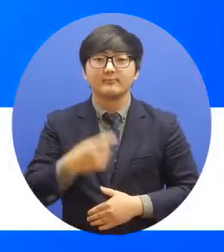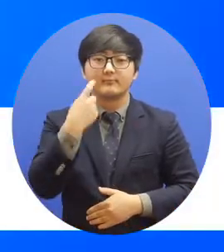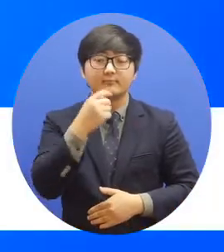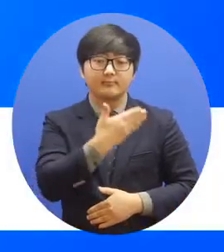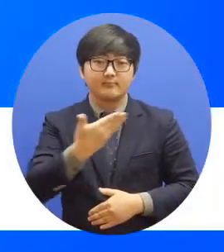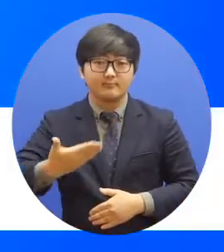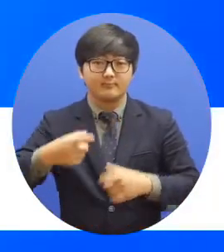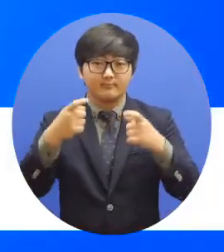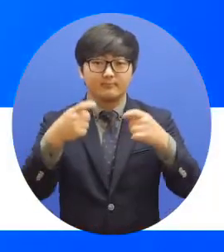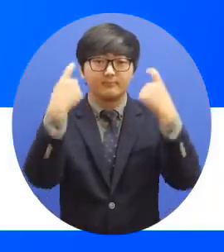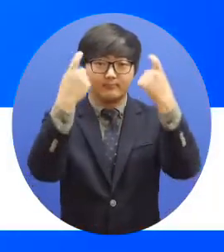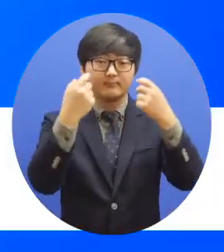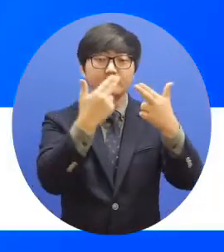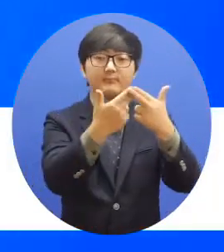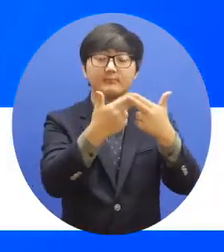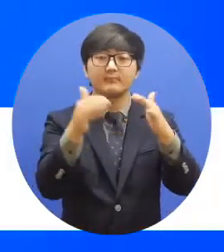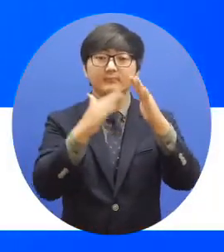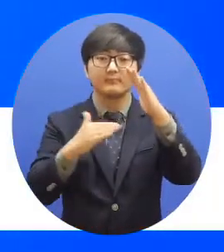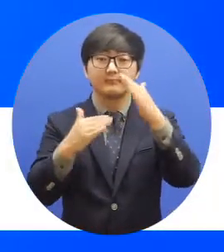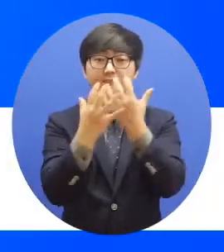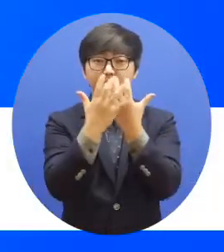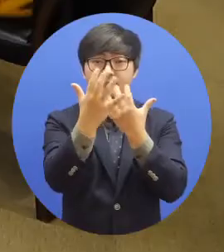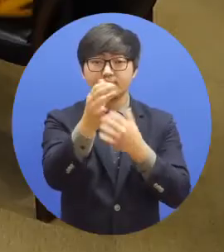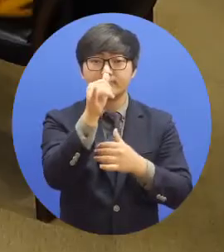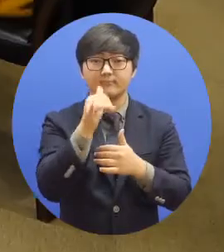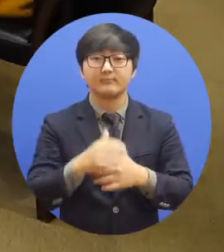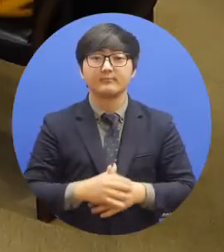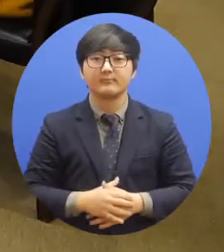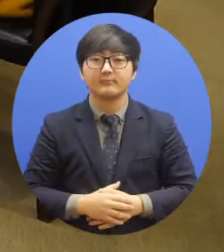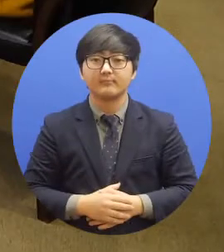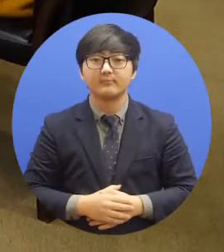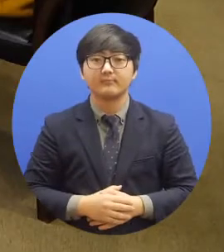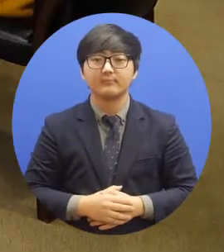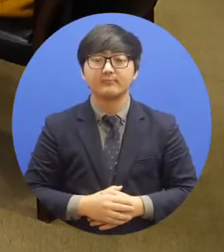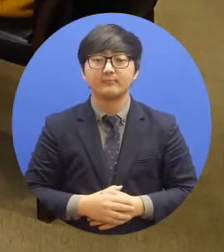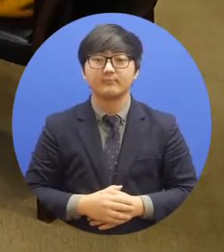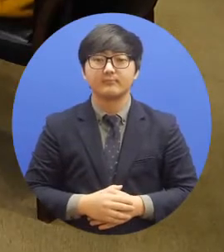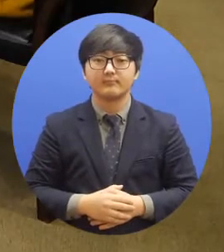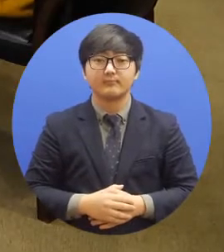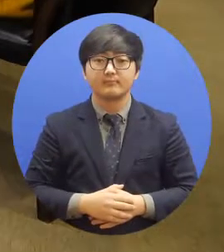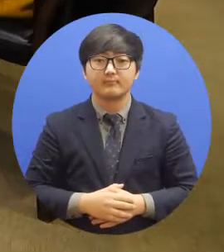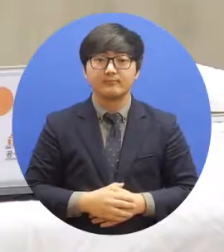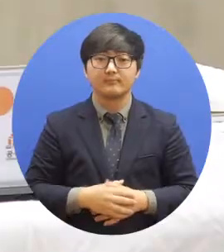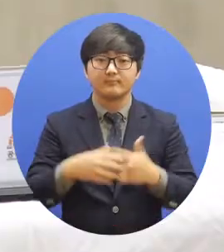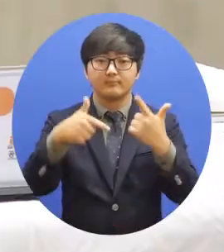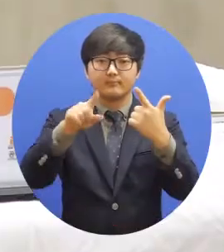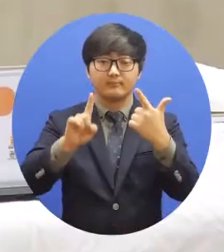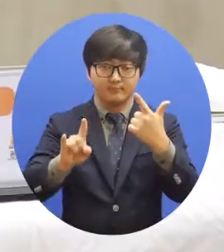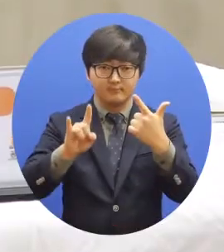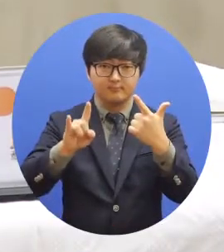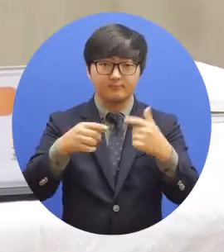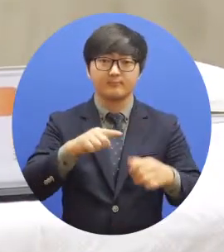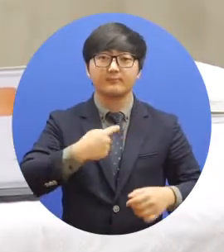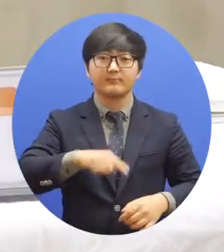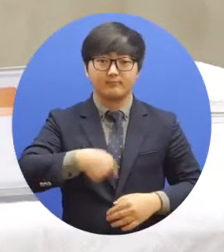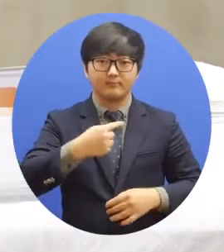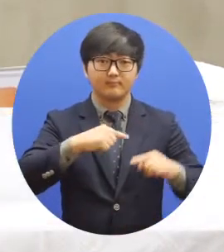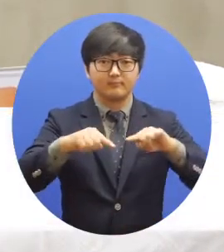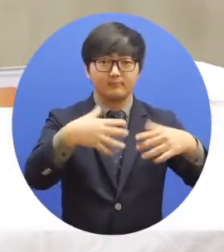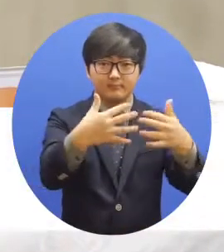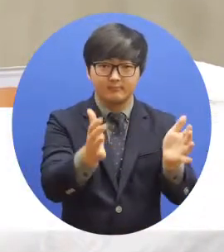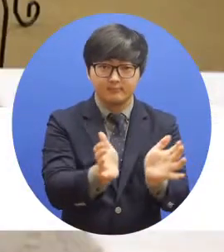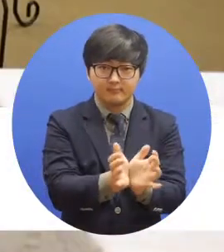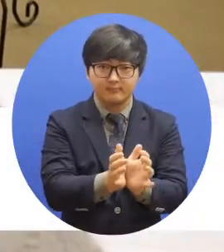금강권 관광협의회 정기총회가 열렸습니다. 지난 2일 공주시를 비롯한 6개 지방자치단체로